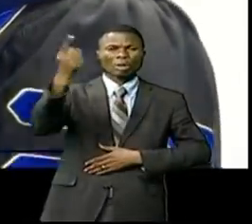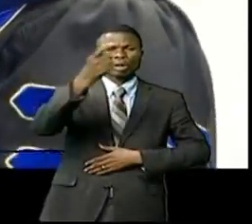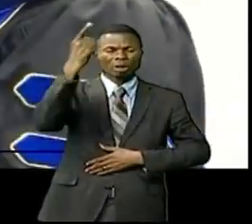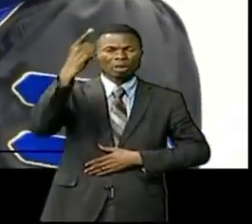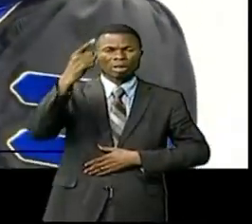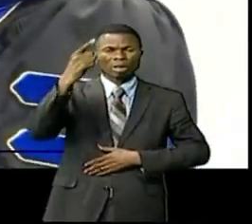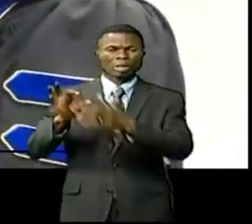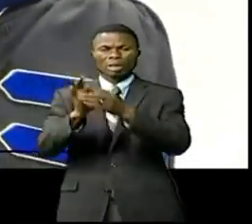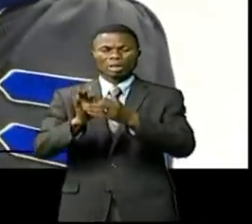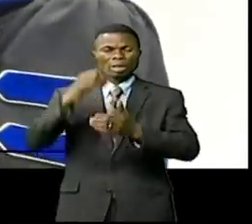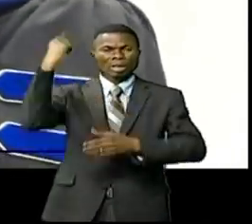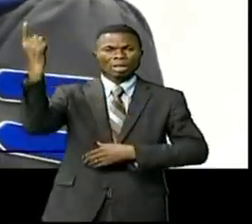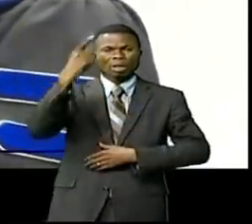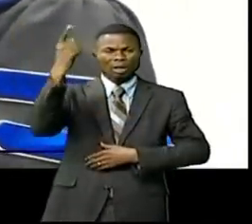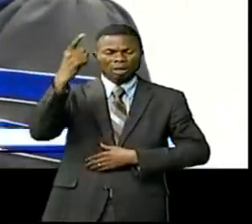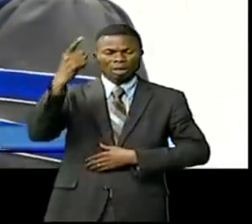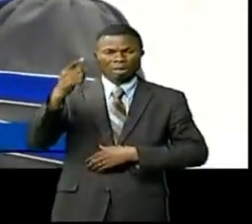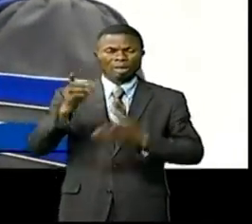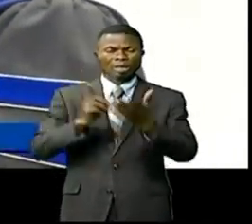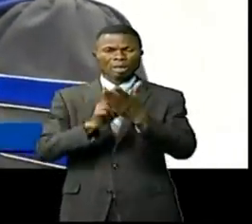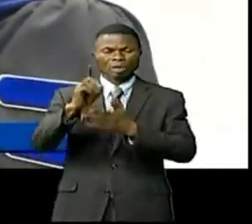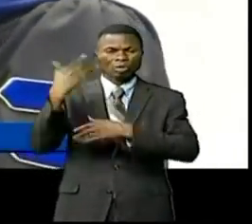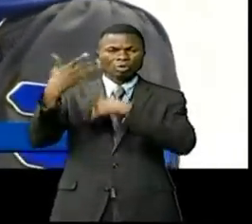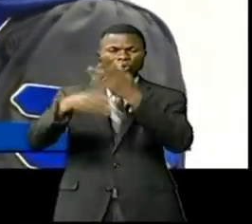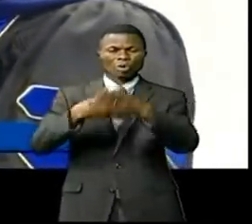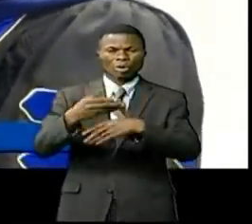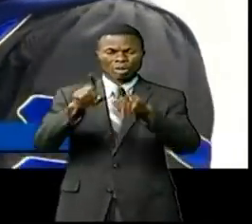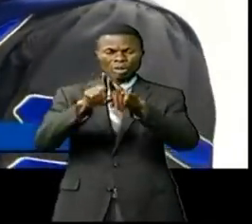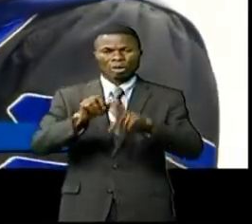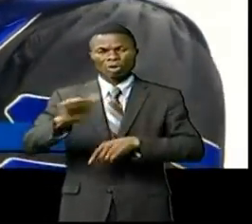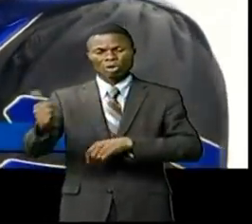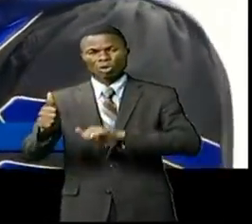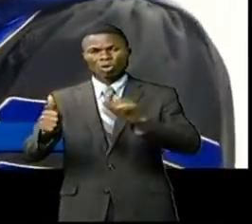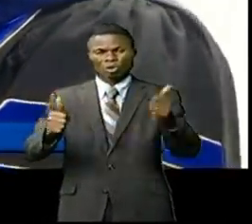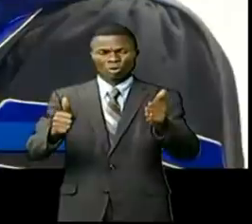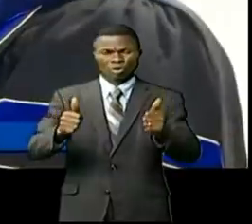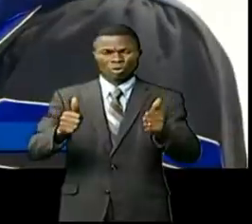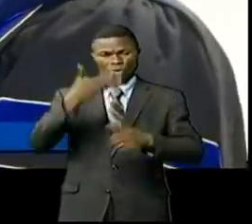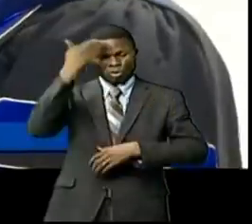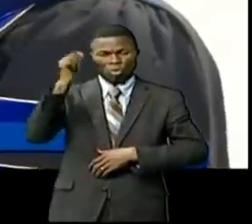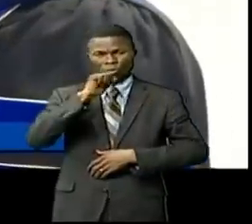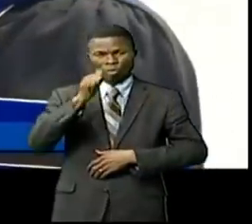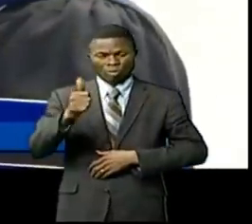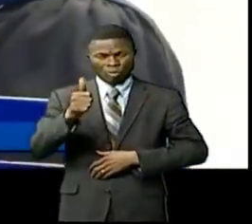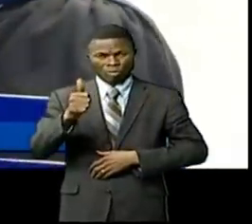relations internationales renforcées, droit des affaires et tant d'autres, sans oublier